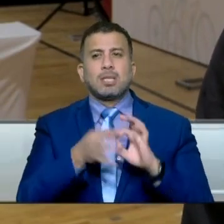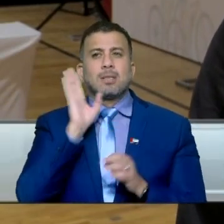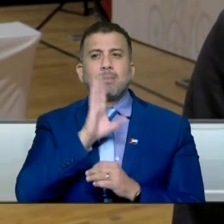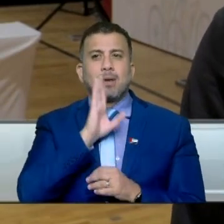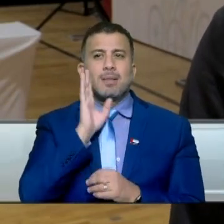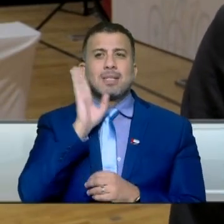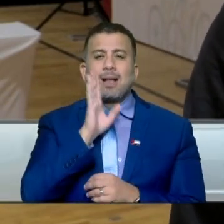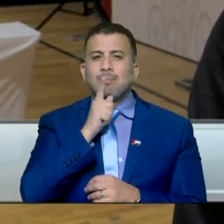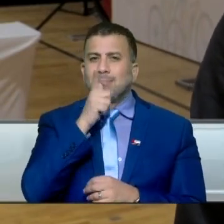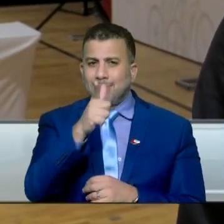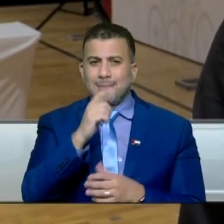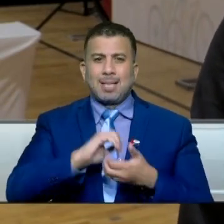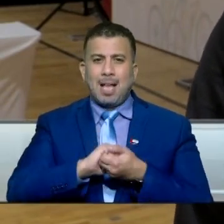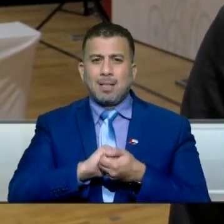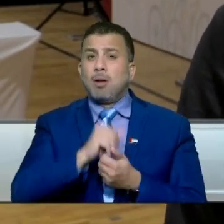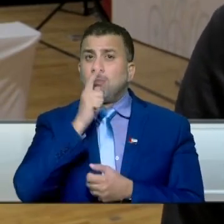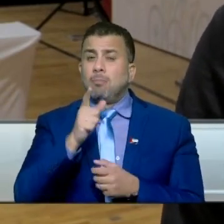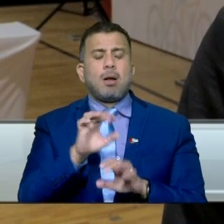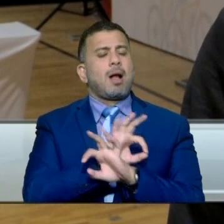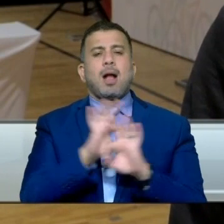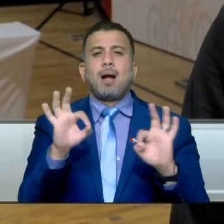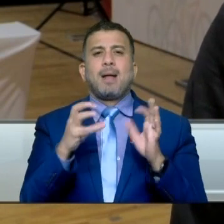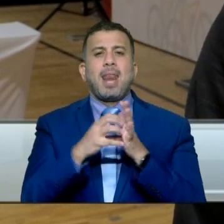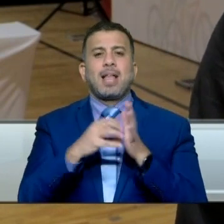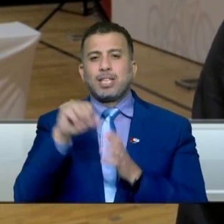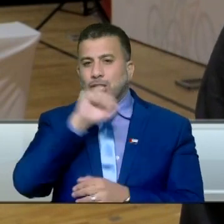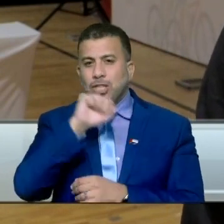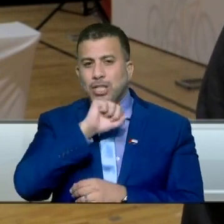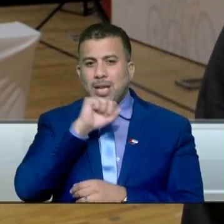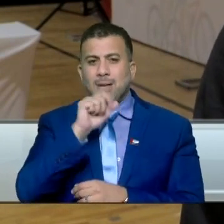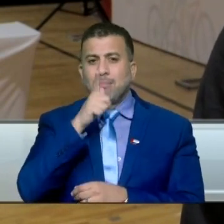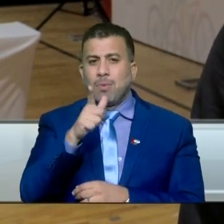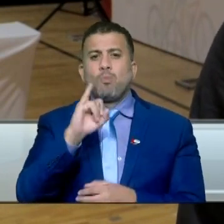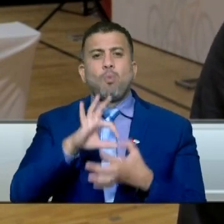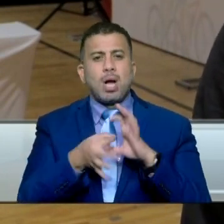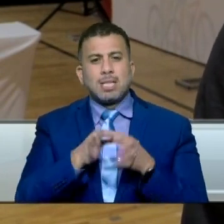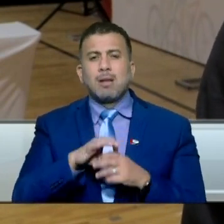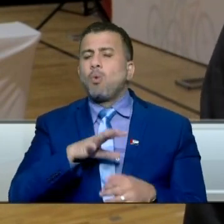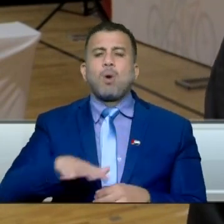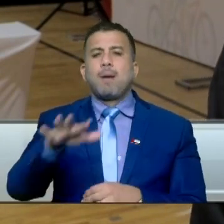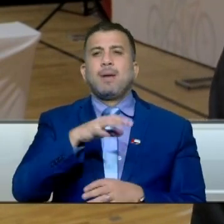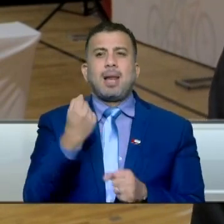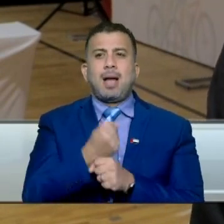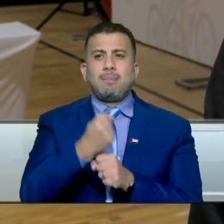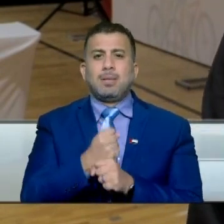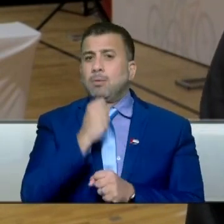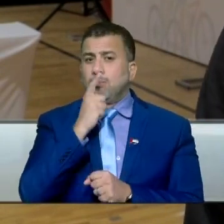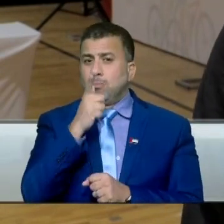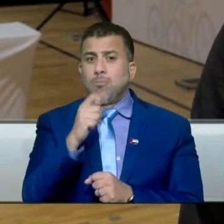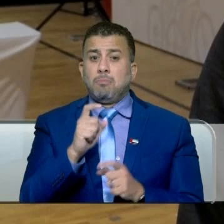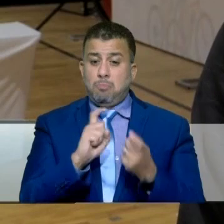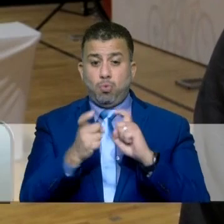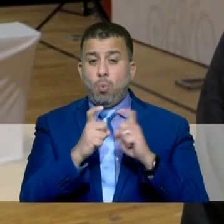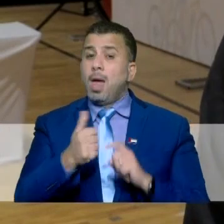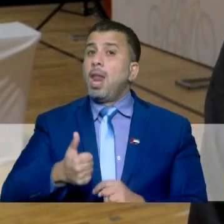ومع اتحاد العاب القوى وطاقم كامل من نادي الشرقه الرياضي للمراه ومن المؤسسه وجميع العاملين كانت بطوله صراحه